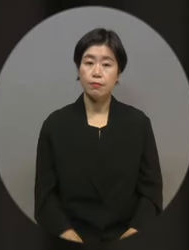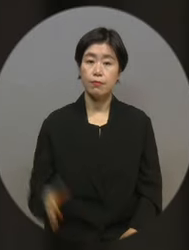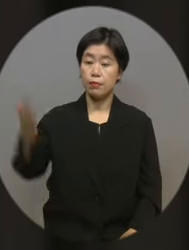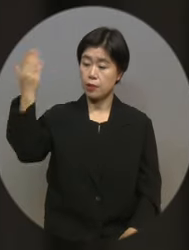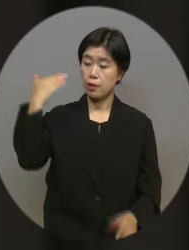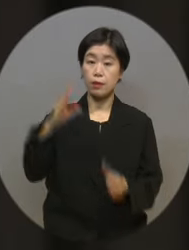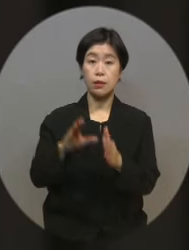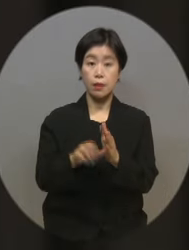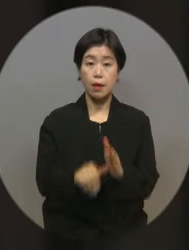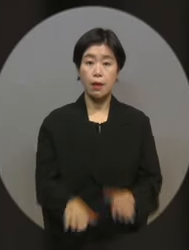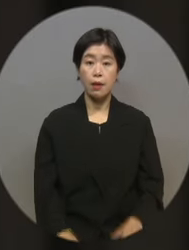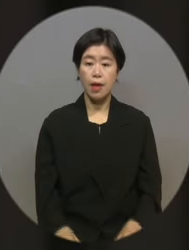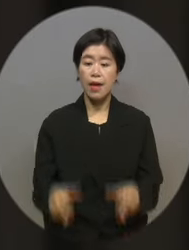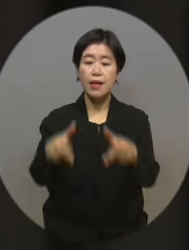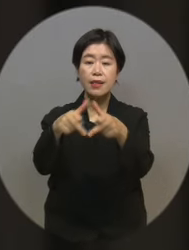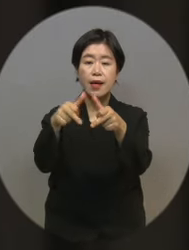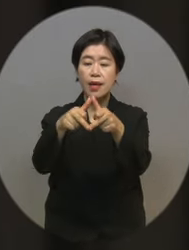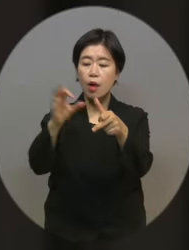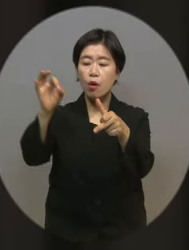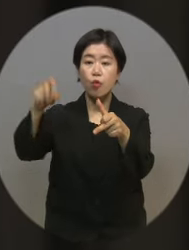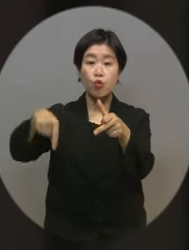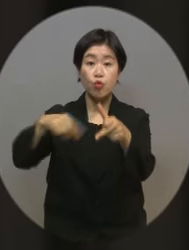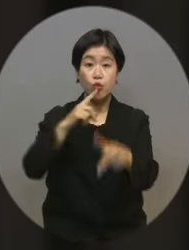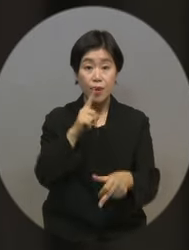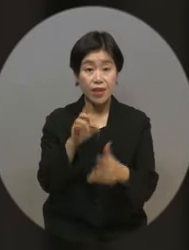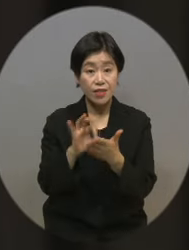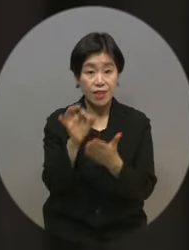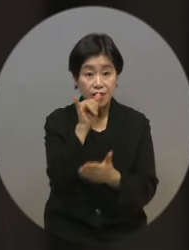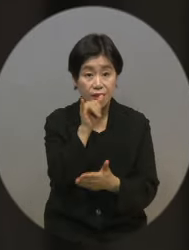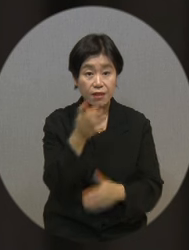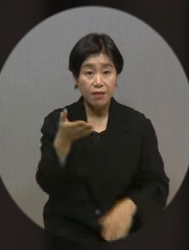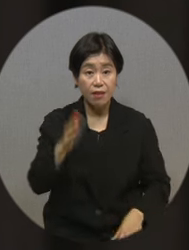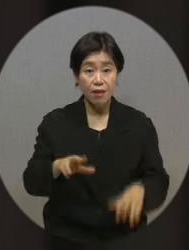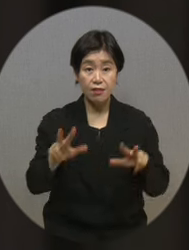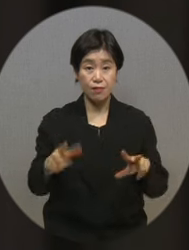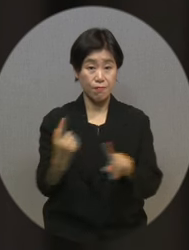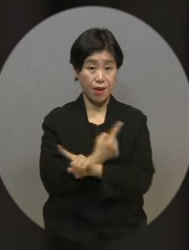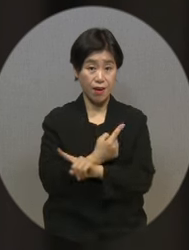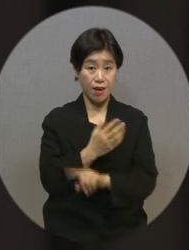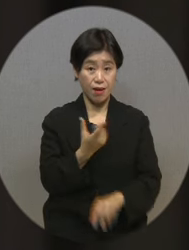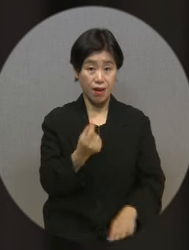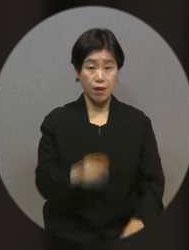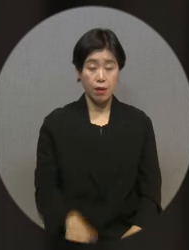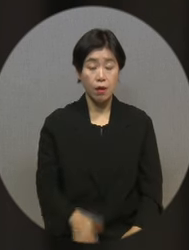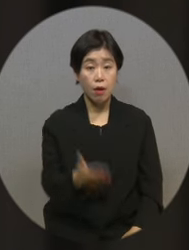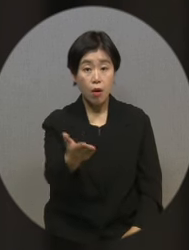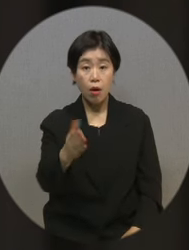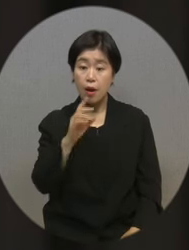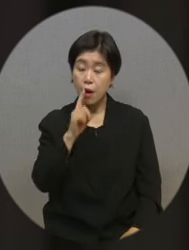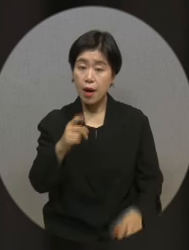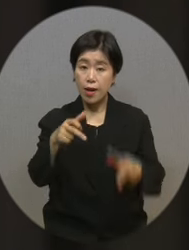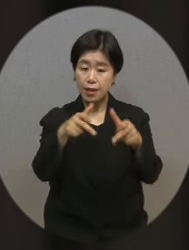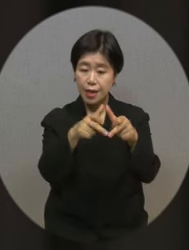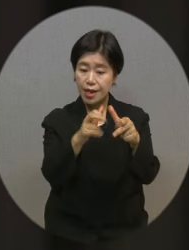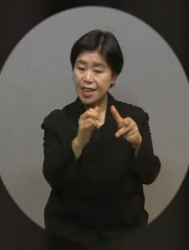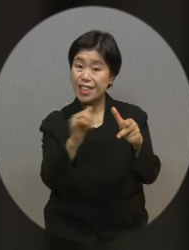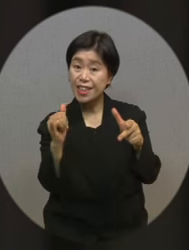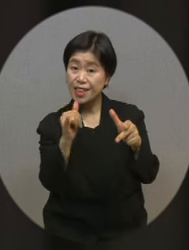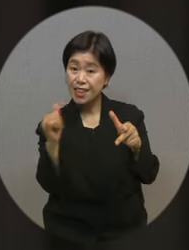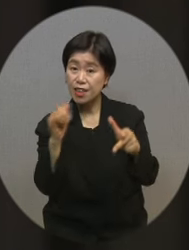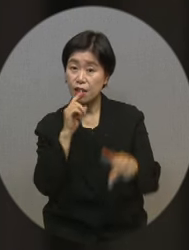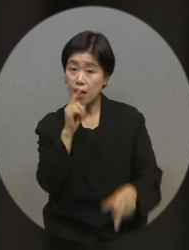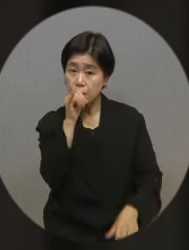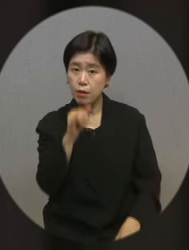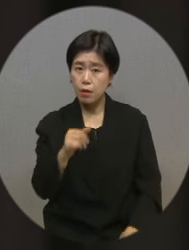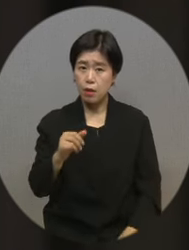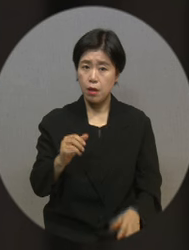예전에 한때는 장애우라고 그러죠. 장애우. 근데 이제 지금 당선인께서는 장애인 꼭 그러시거든요. 어떤